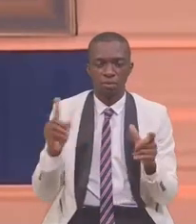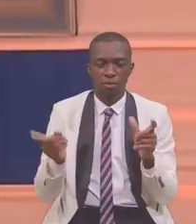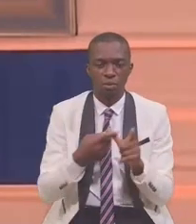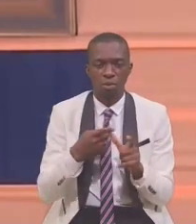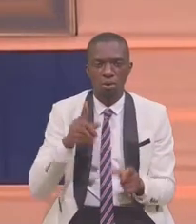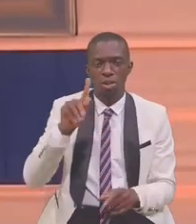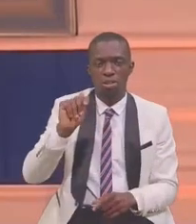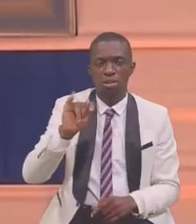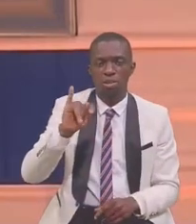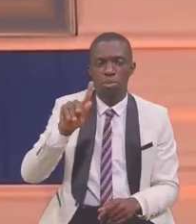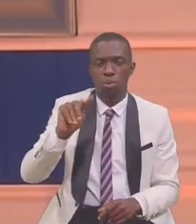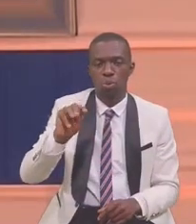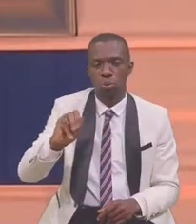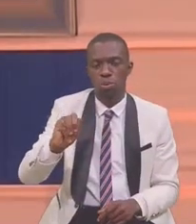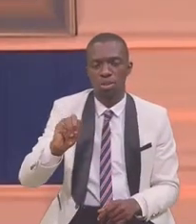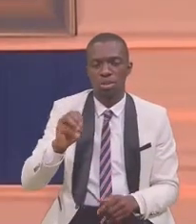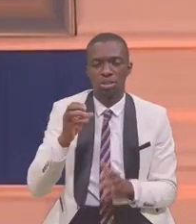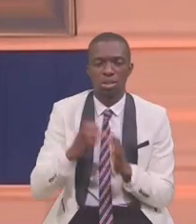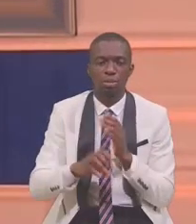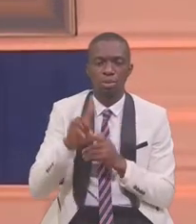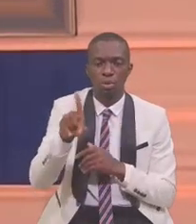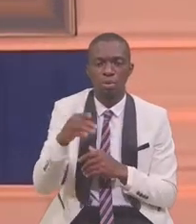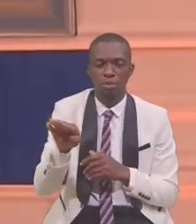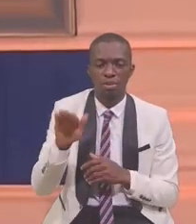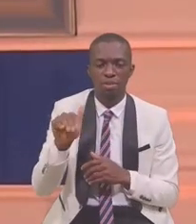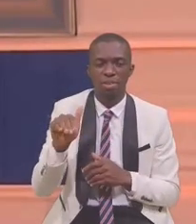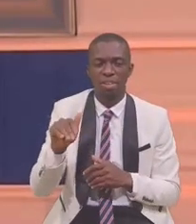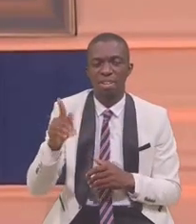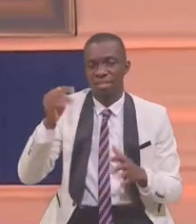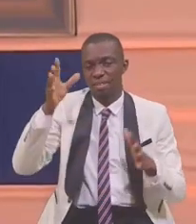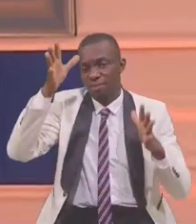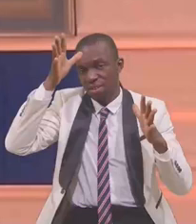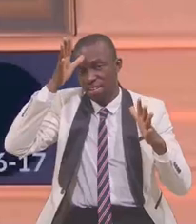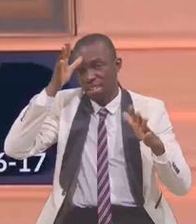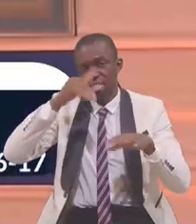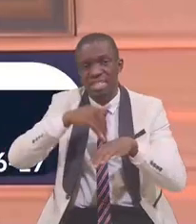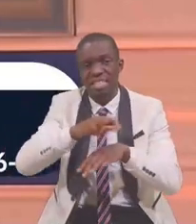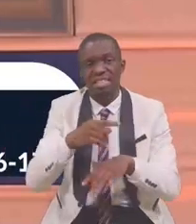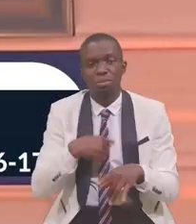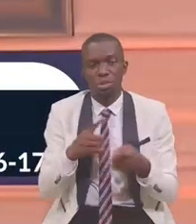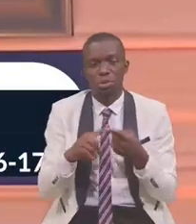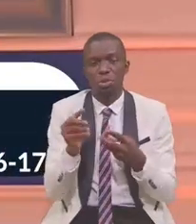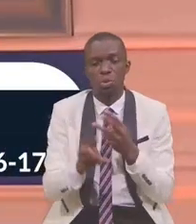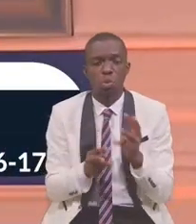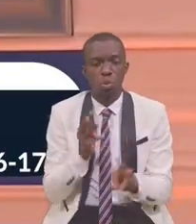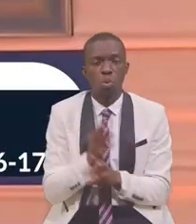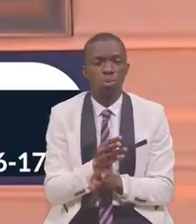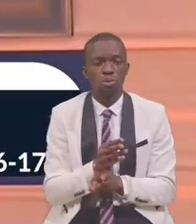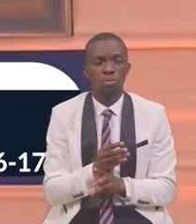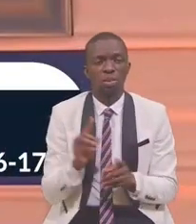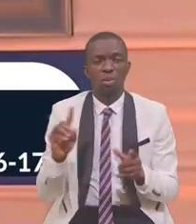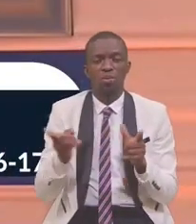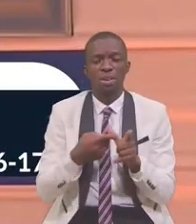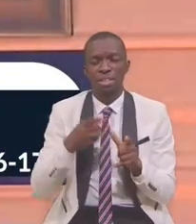1 Timothée 1, 15. Le Père là m'a envoyé dans le monde. Il l'a envoyé faire quoi? 1 Timothée 1, verset